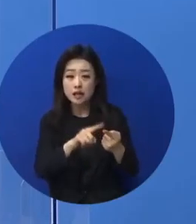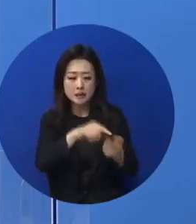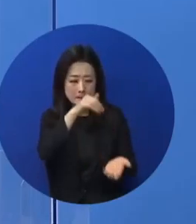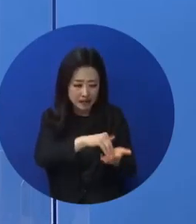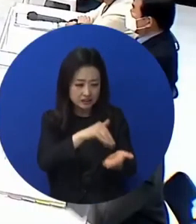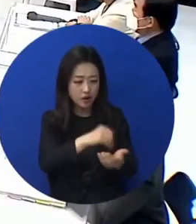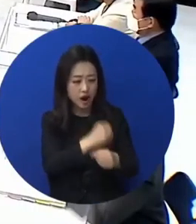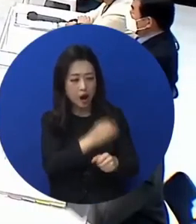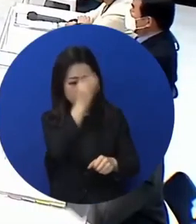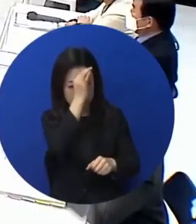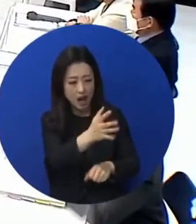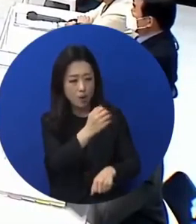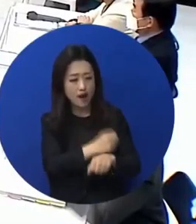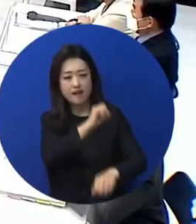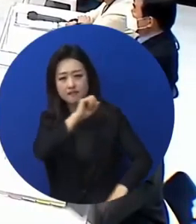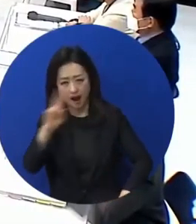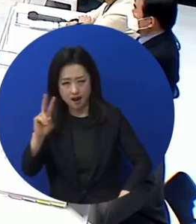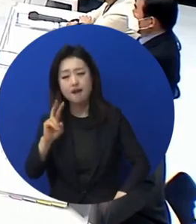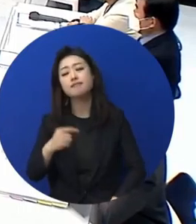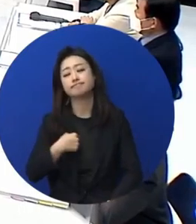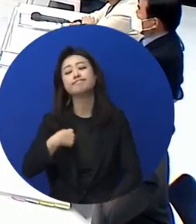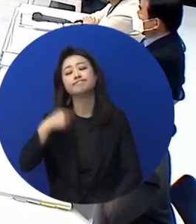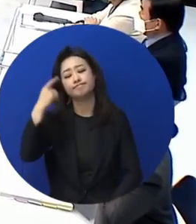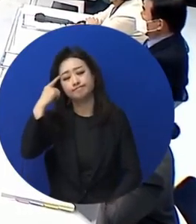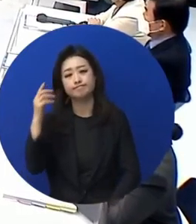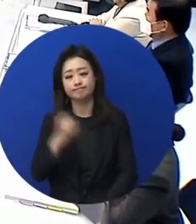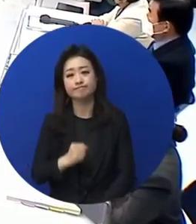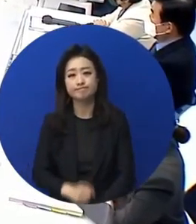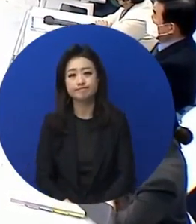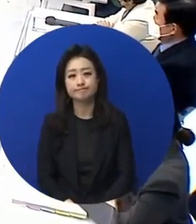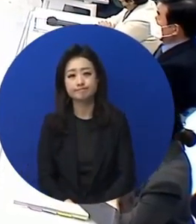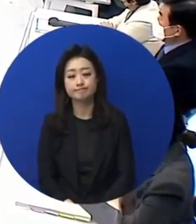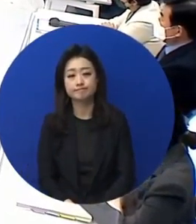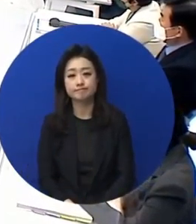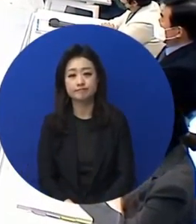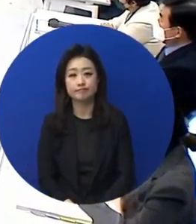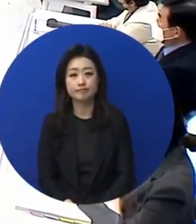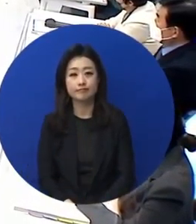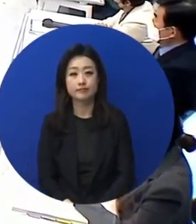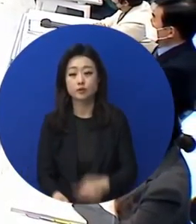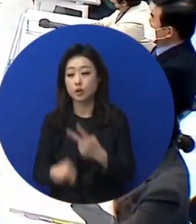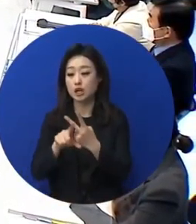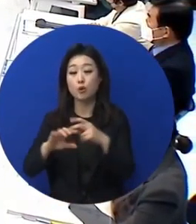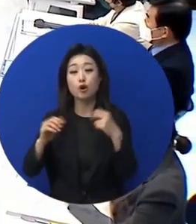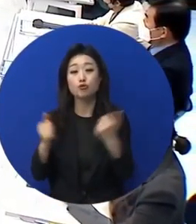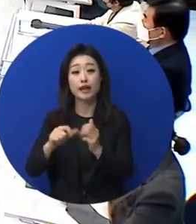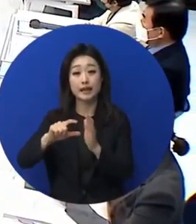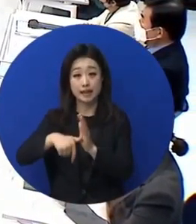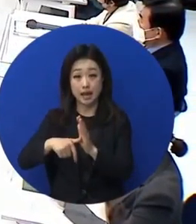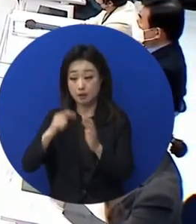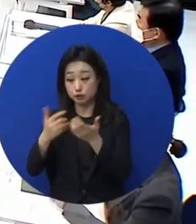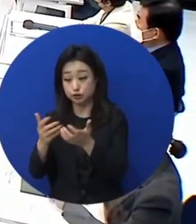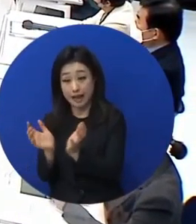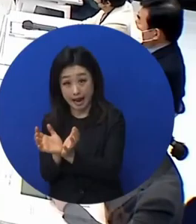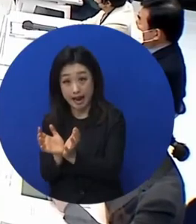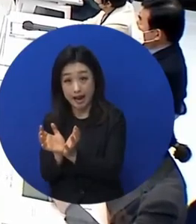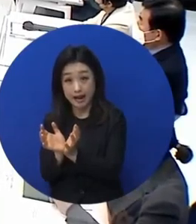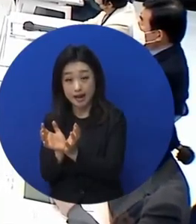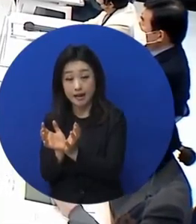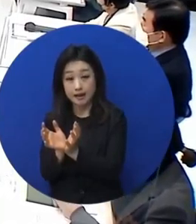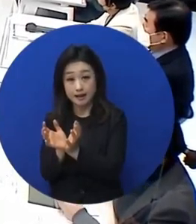반성하고 사죄하는 일부터 시작해야 된다. 저는 그렇게 힘줘 말씀드리고요. 이번에 2월 국회에서 우리 민주당